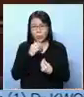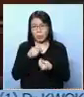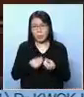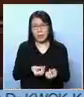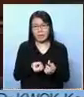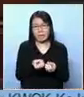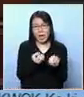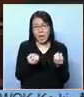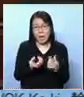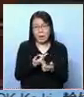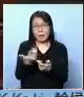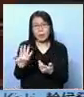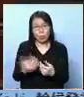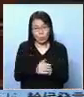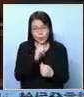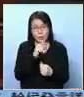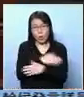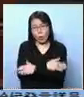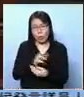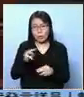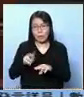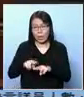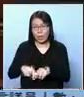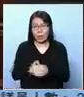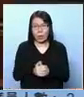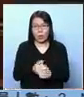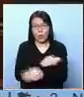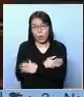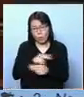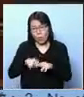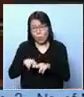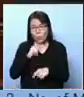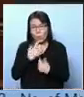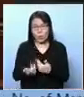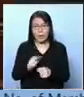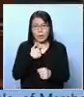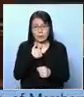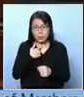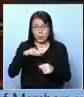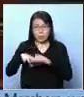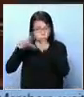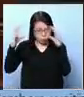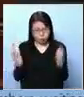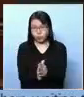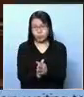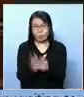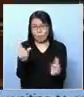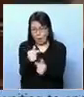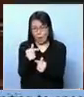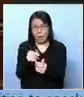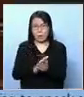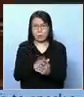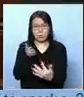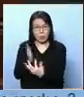瑰为之叫爱国啊？大佬啊，边系咁讲嘅啫？爱国嘅意思系要有国家领土完整，不能够